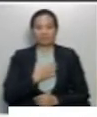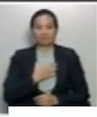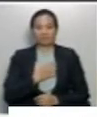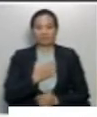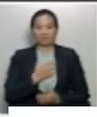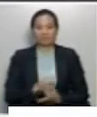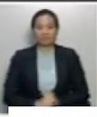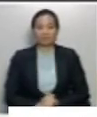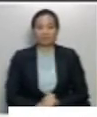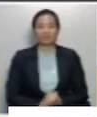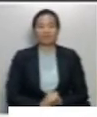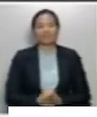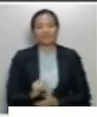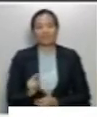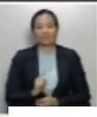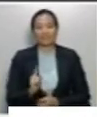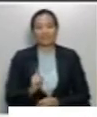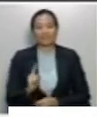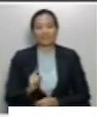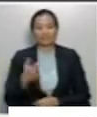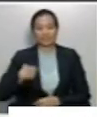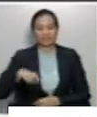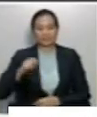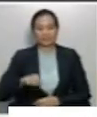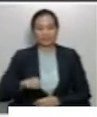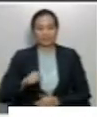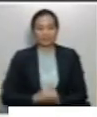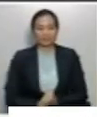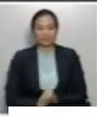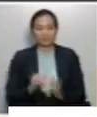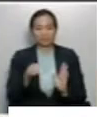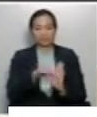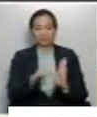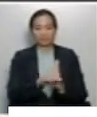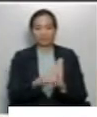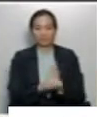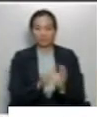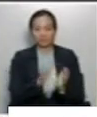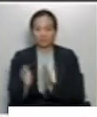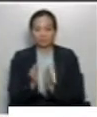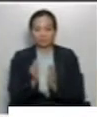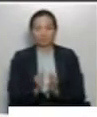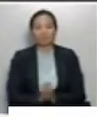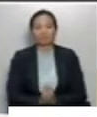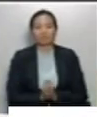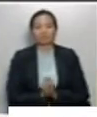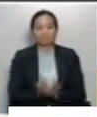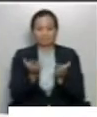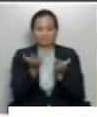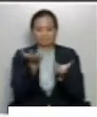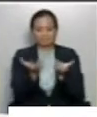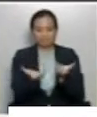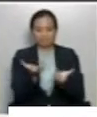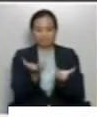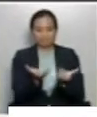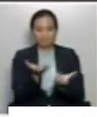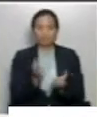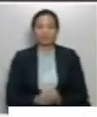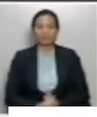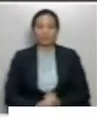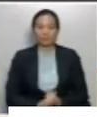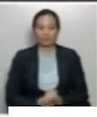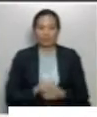มในเมื่อไหนๆศาลก็จะดำเนินการในกระบวนการยุติธรรมอยู่แล้วการเจรจ